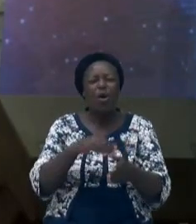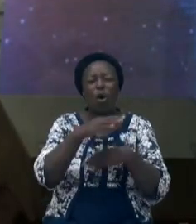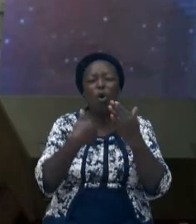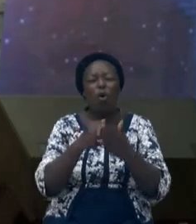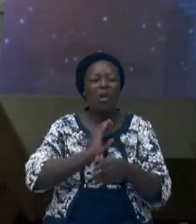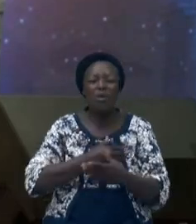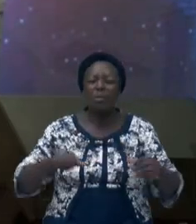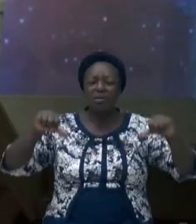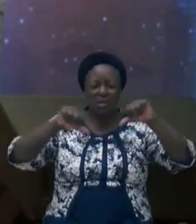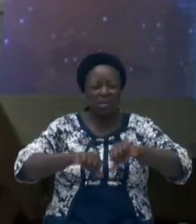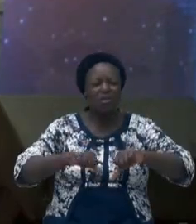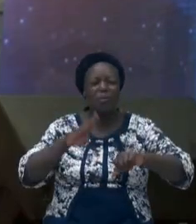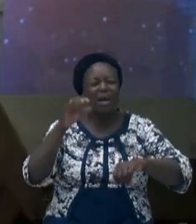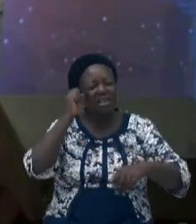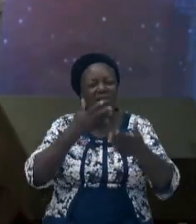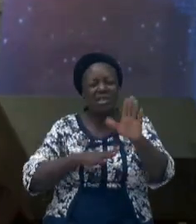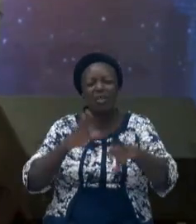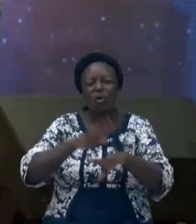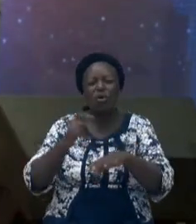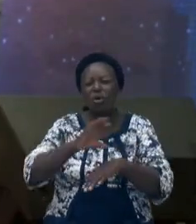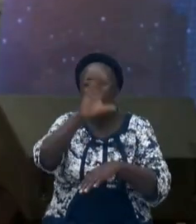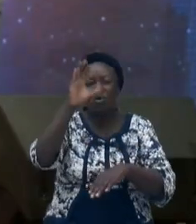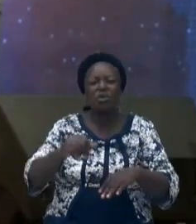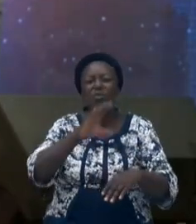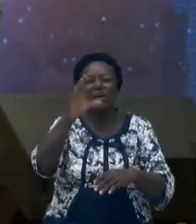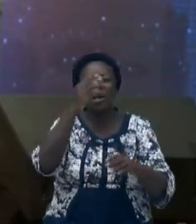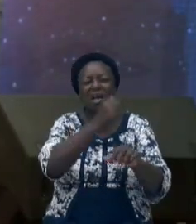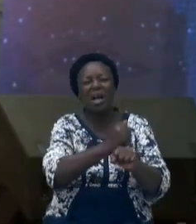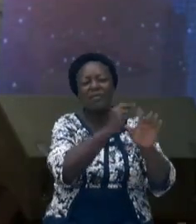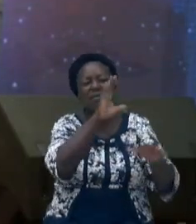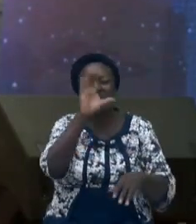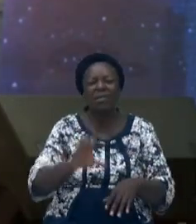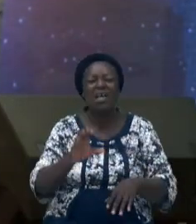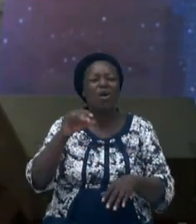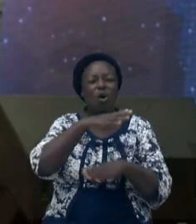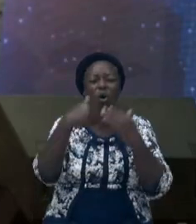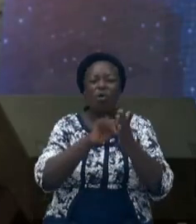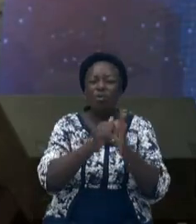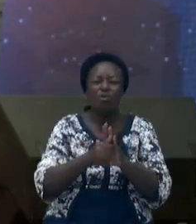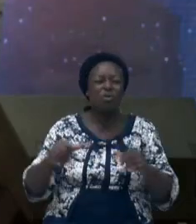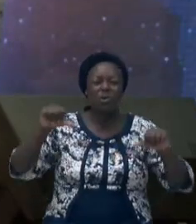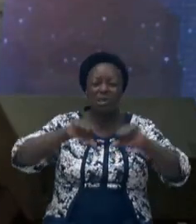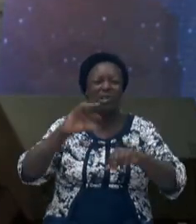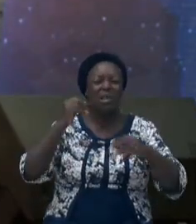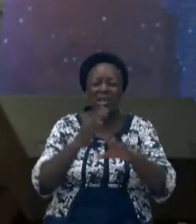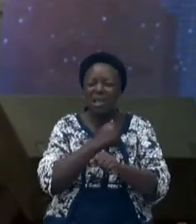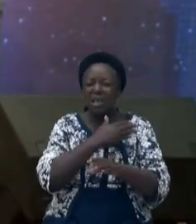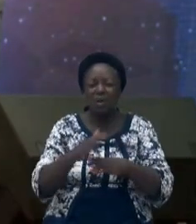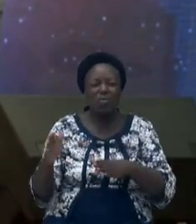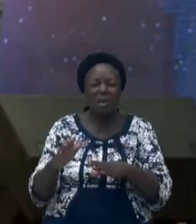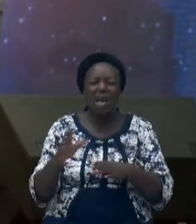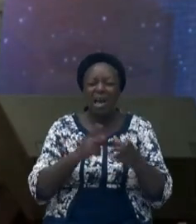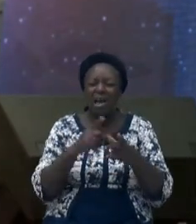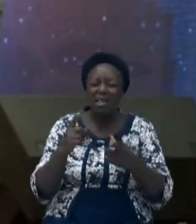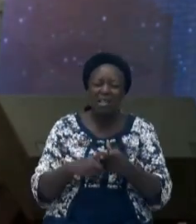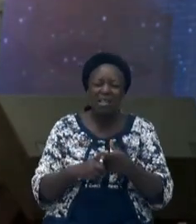et il a été notre suscité toutes nos condamnation pas sa mort sur la croix du calvaire pour leur condamnation